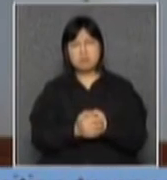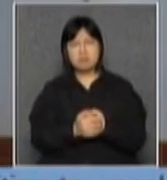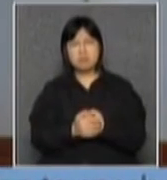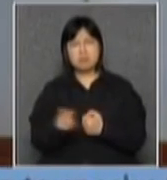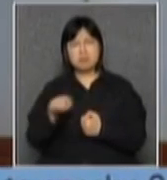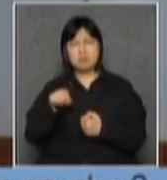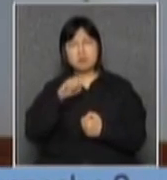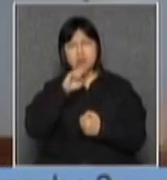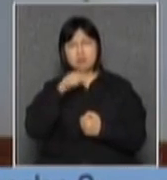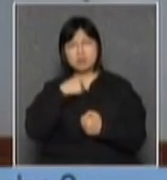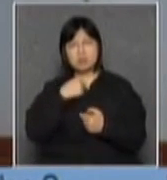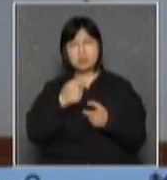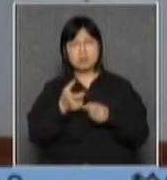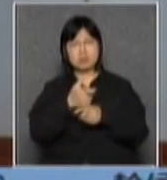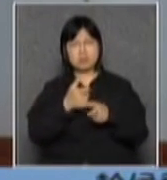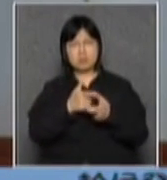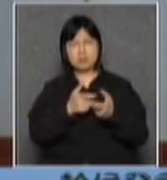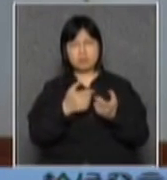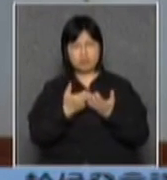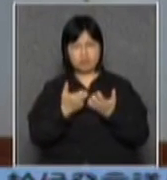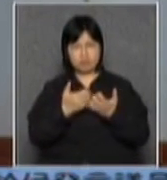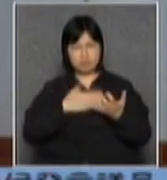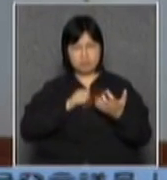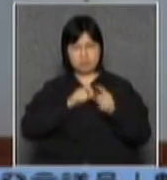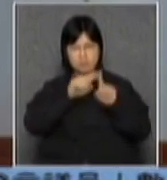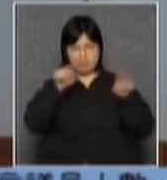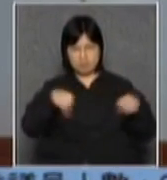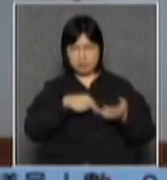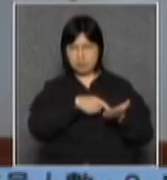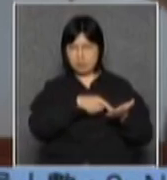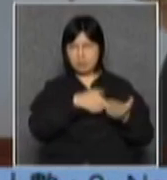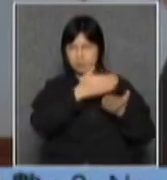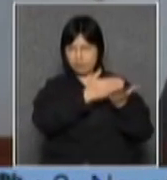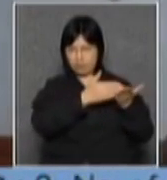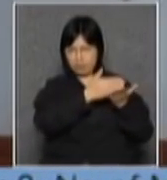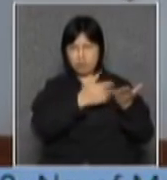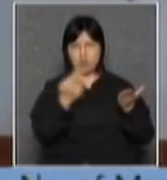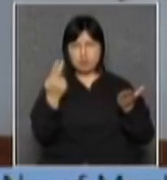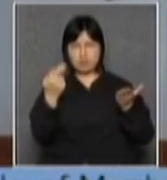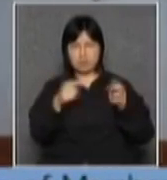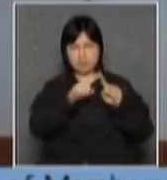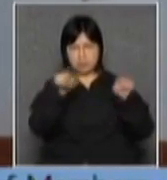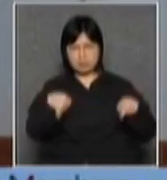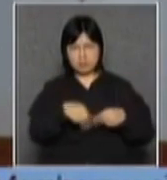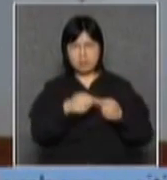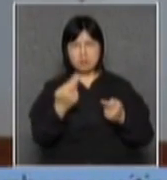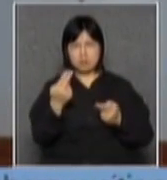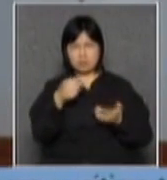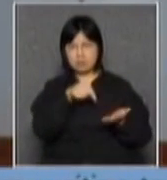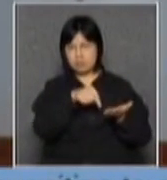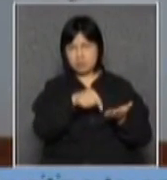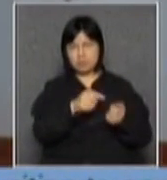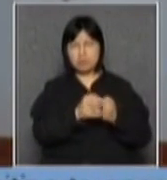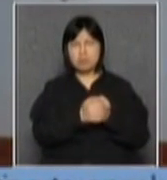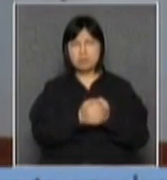講咧？就因為佢係財政呢一本財政預算案嘅一部分嚟嘅，呢本綠色噶嗰本嗰個呢本嘢。